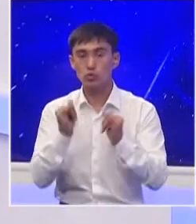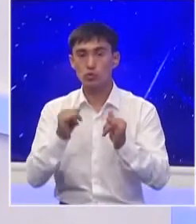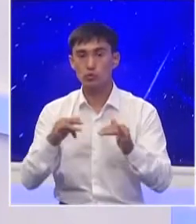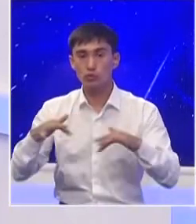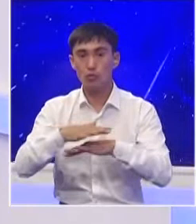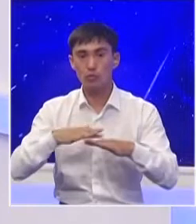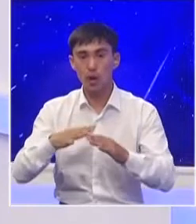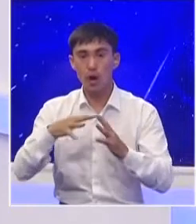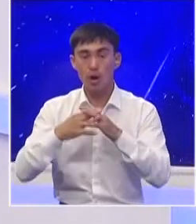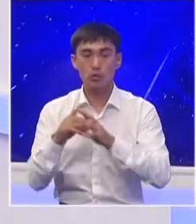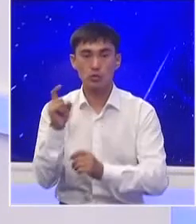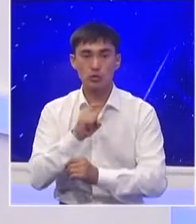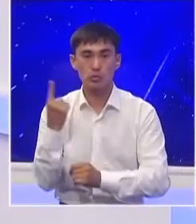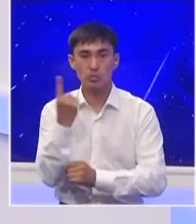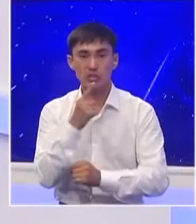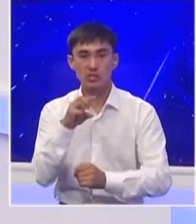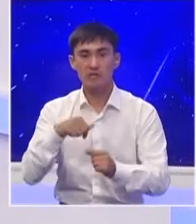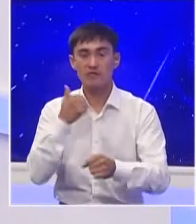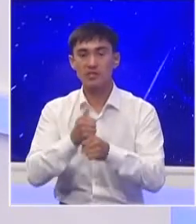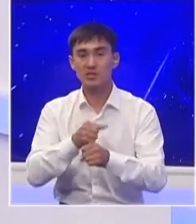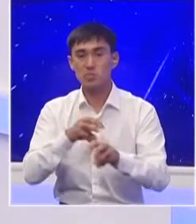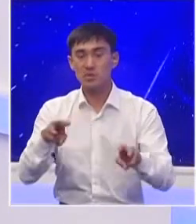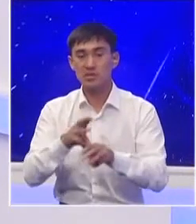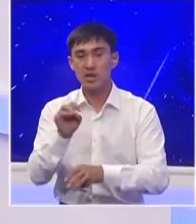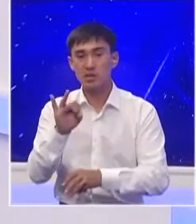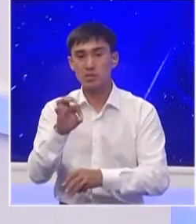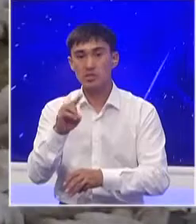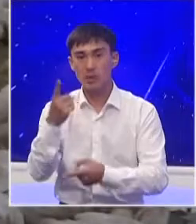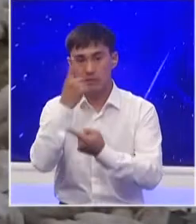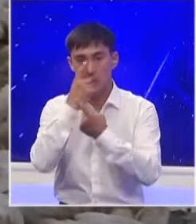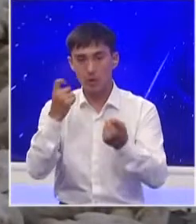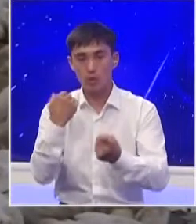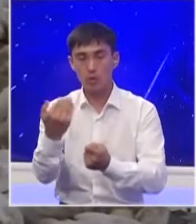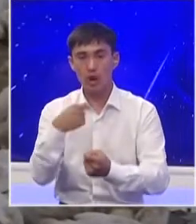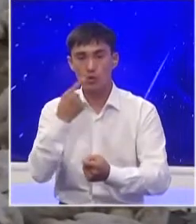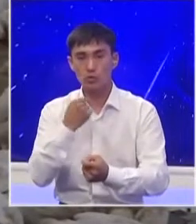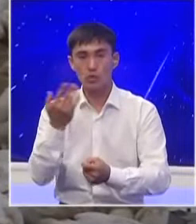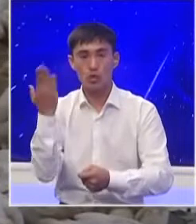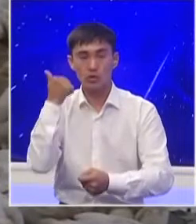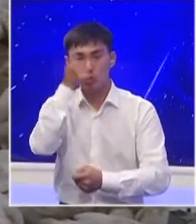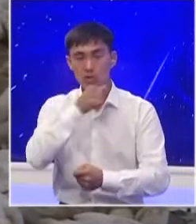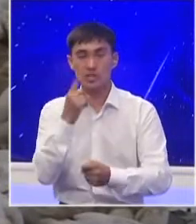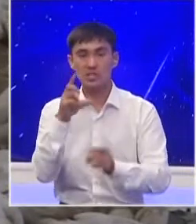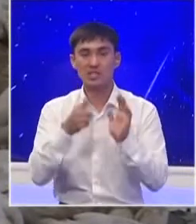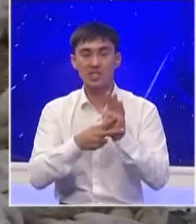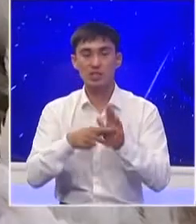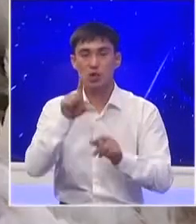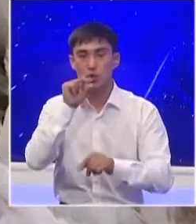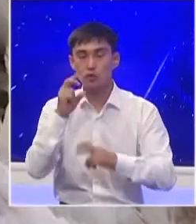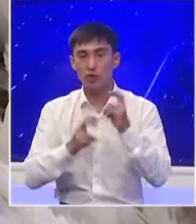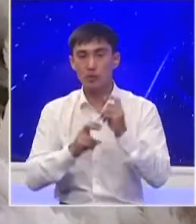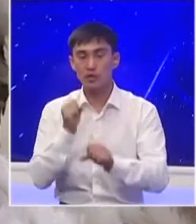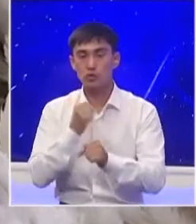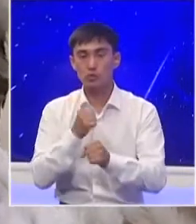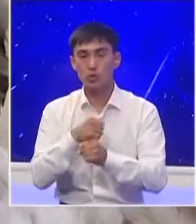форумында ауыл шаруашылығы бірінші вице-министрі Айдарбек Сапаров хабарлады. Оның айтуынша өткен жылы 8 құс фабрикасы іске